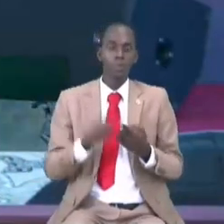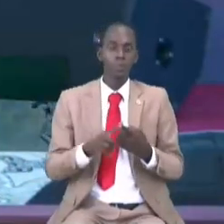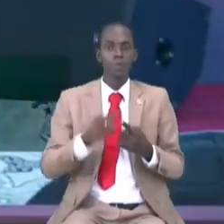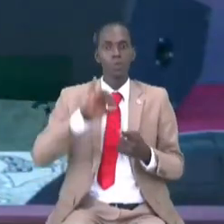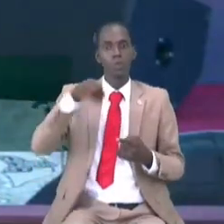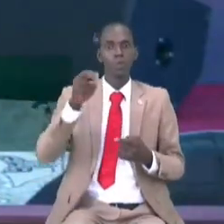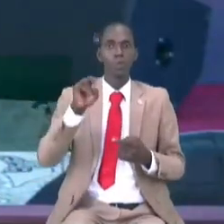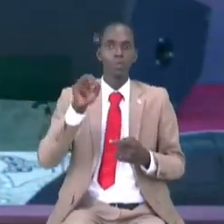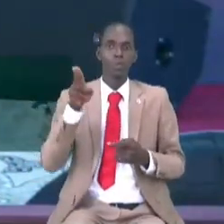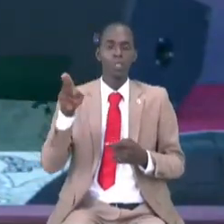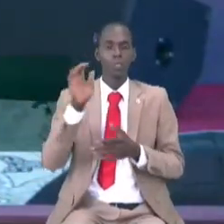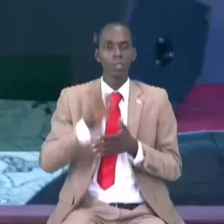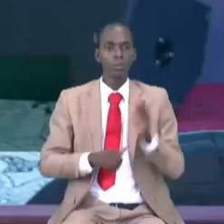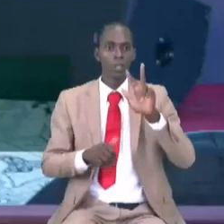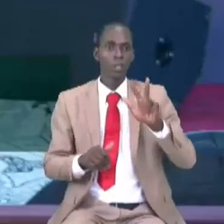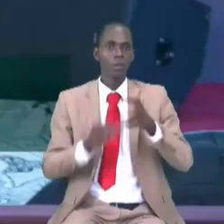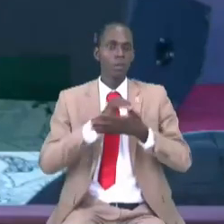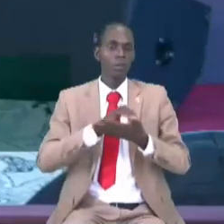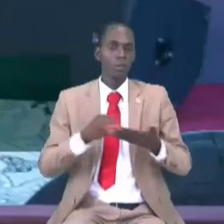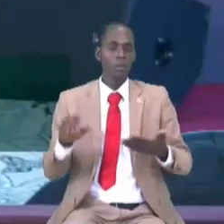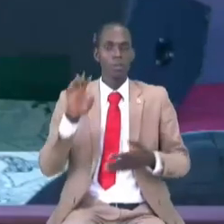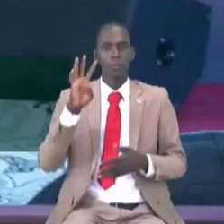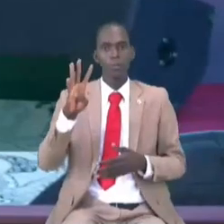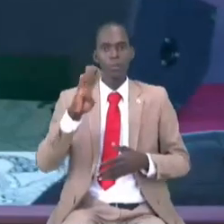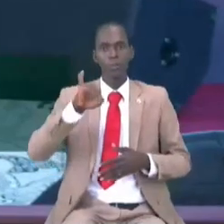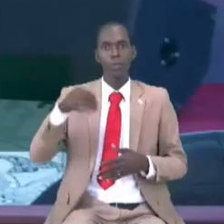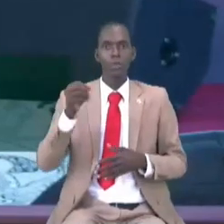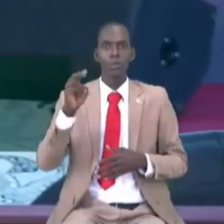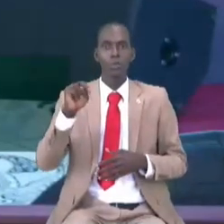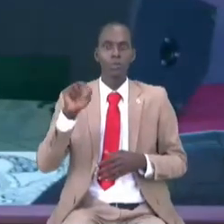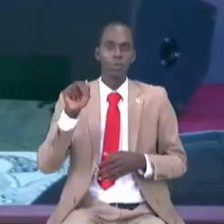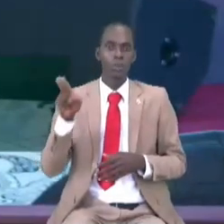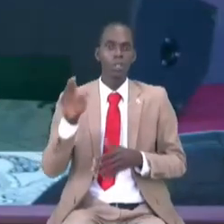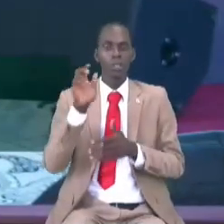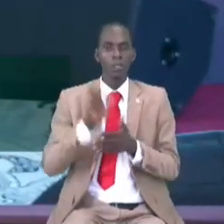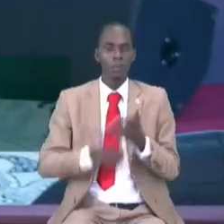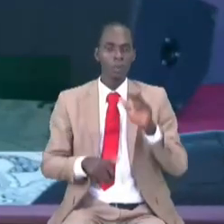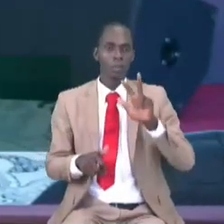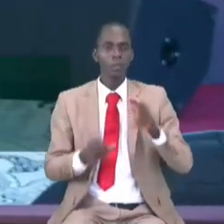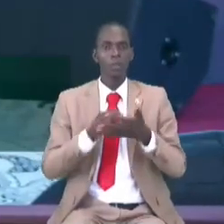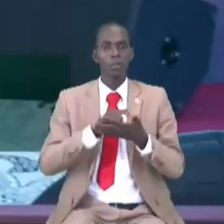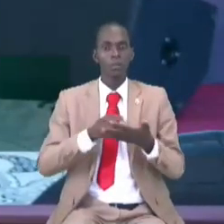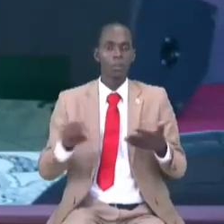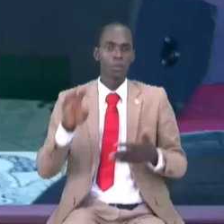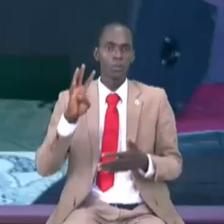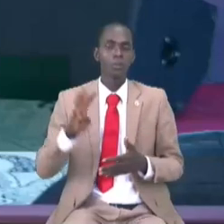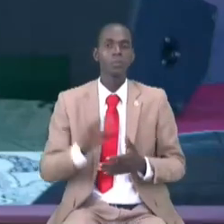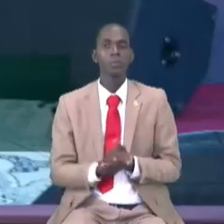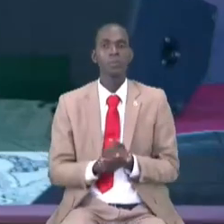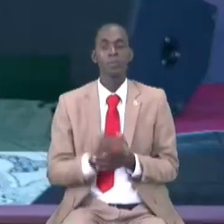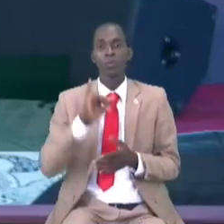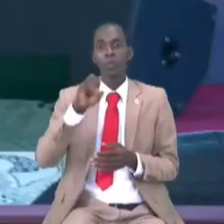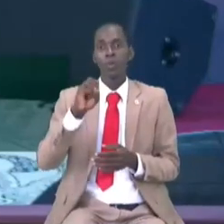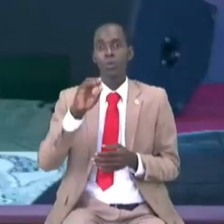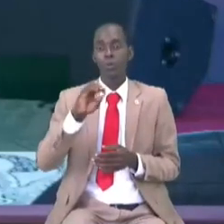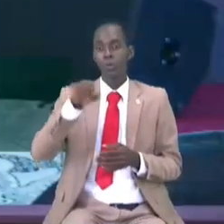verset 4. Jonas, chapitre 3. Lisons pas du verset 4. Jonas fit d'abord dans la